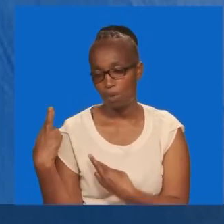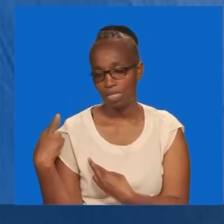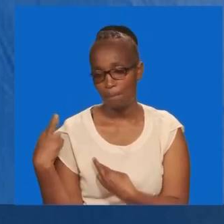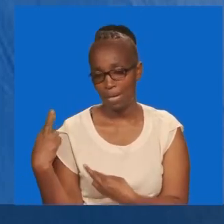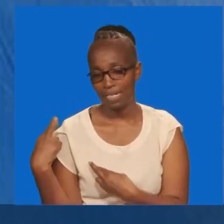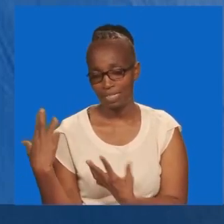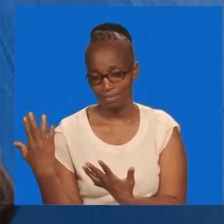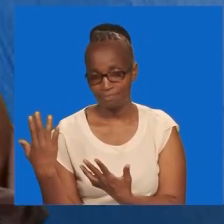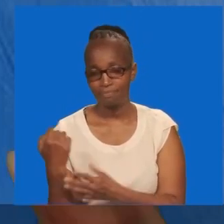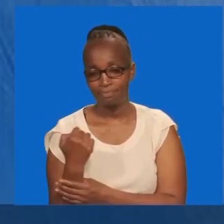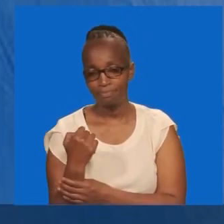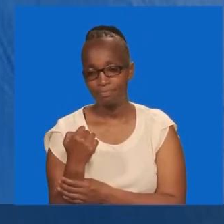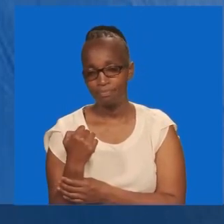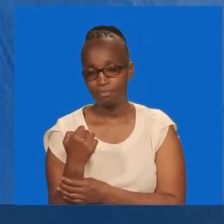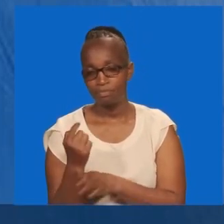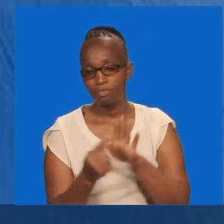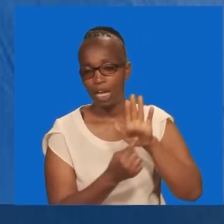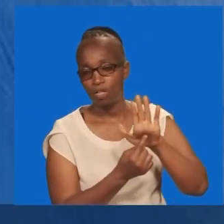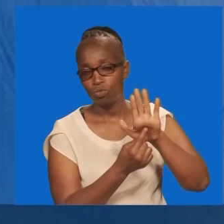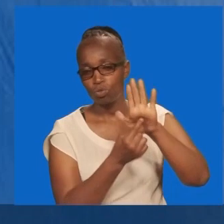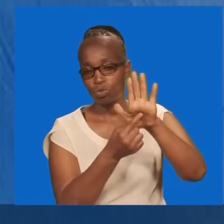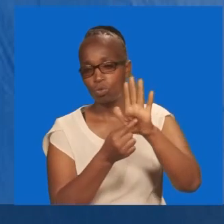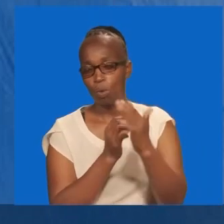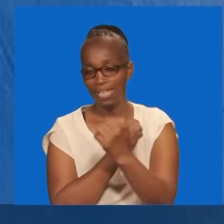it is my responsibility, ni